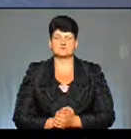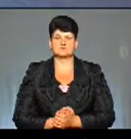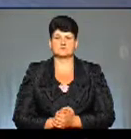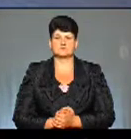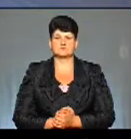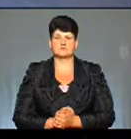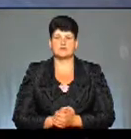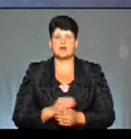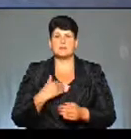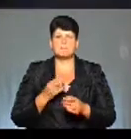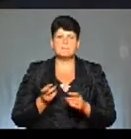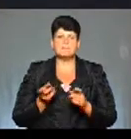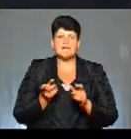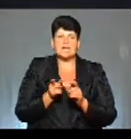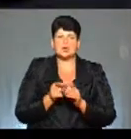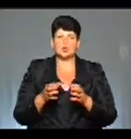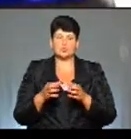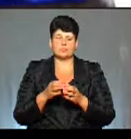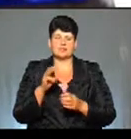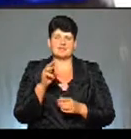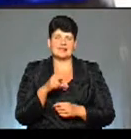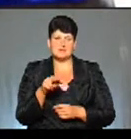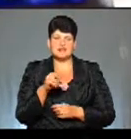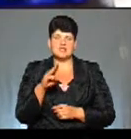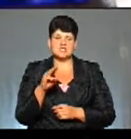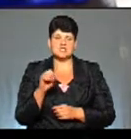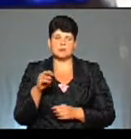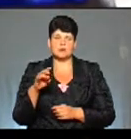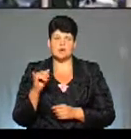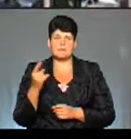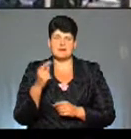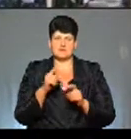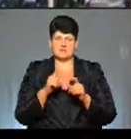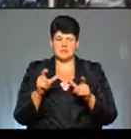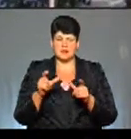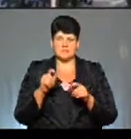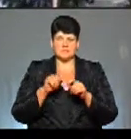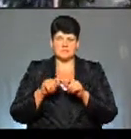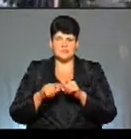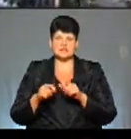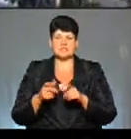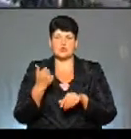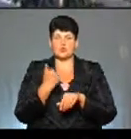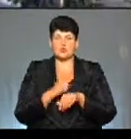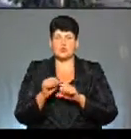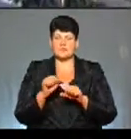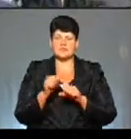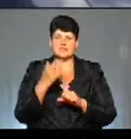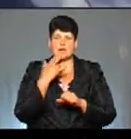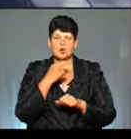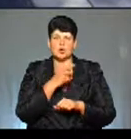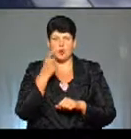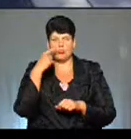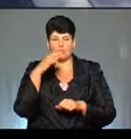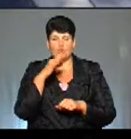Ми приєдналися до групи Дмитра Щебетюка. Перший об'єкт тестування – головне управління Національної поліції, що по вулиці Валова,